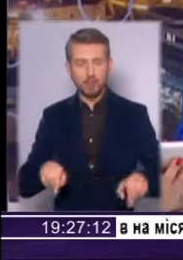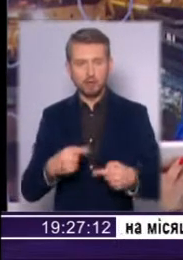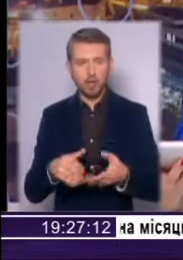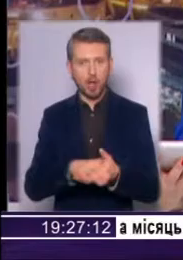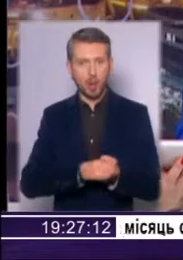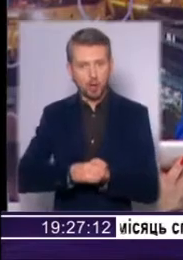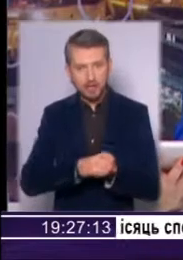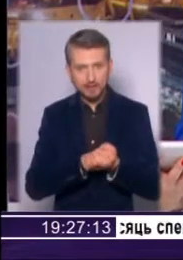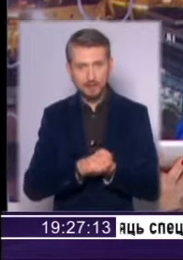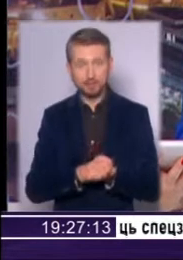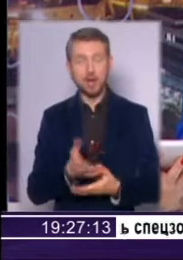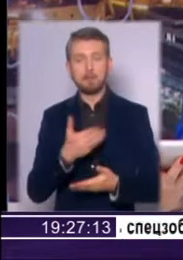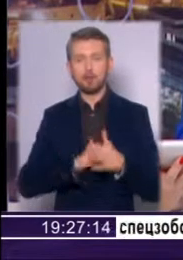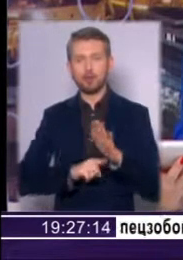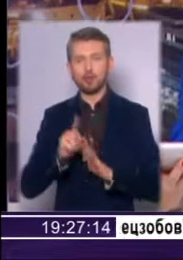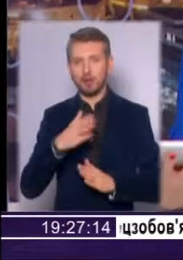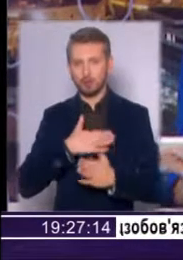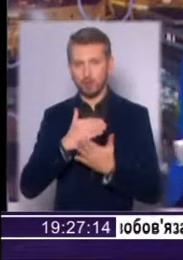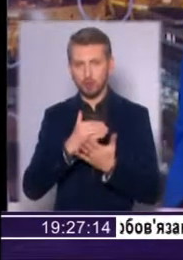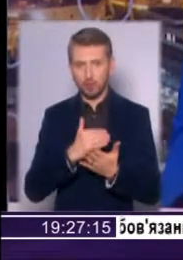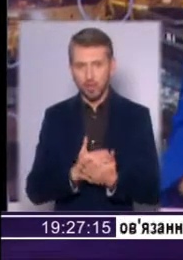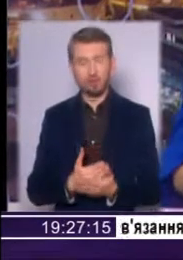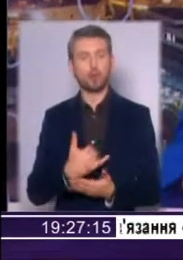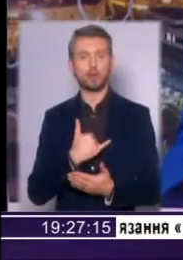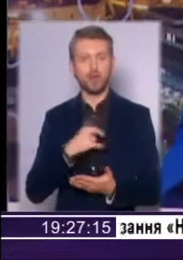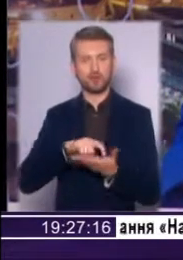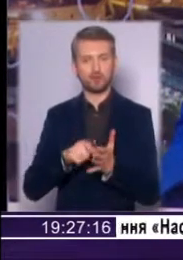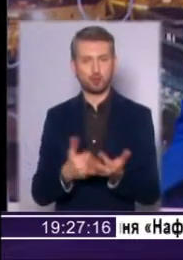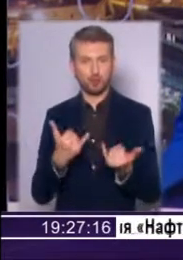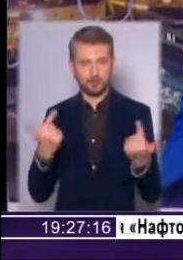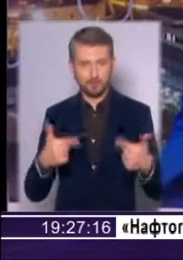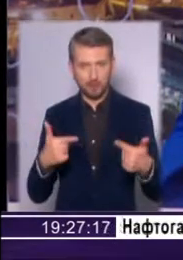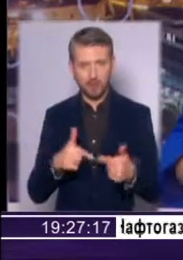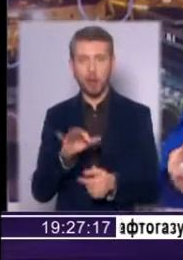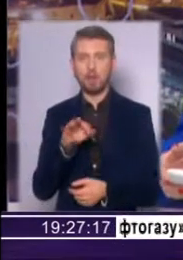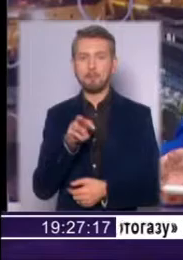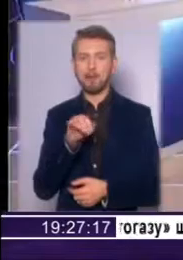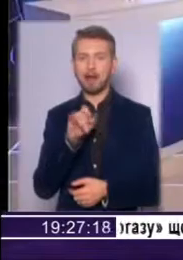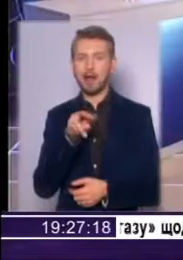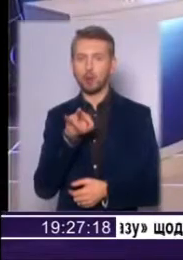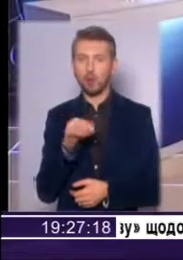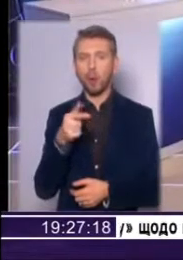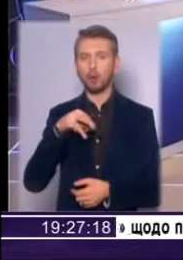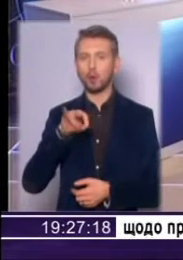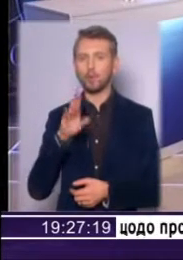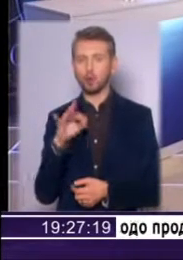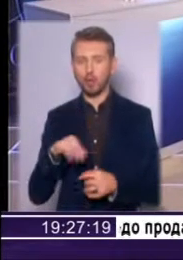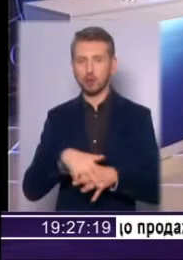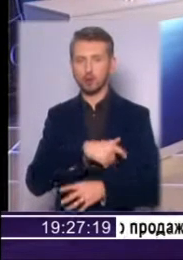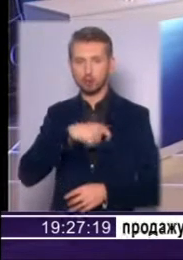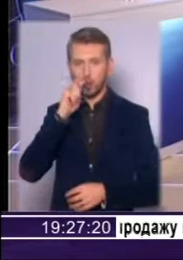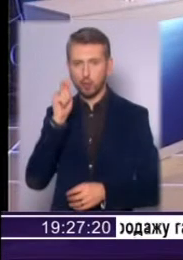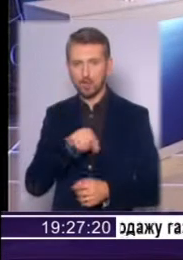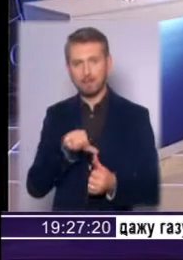коаліція. Отже, ми розпочинаємо наш ефір. У нас же у студії сьогодні Михайло Головко, народний депутат України, а позафракційний